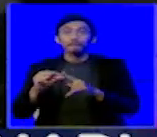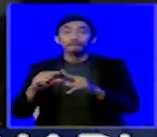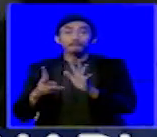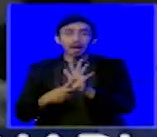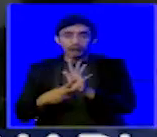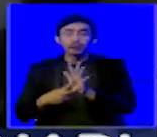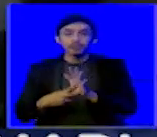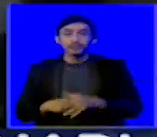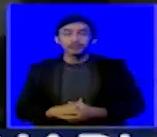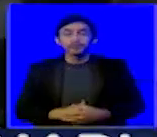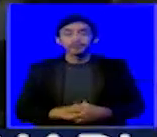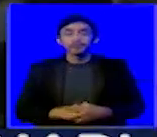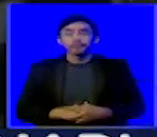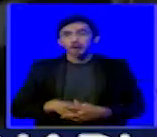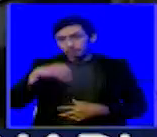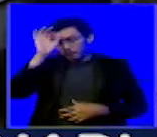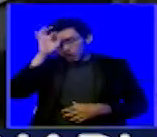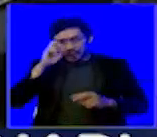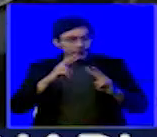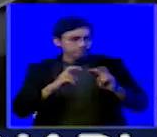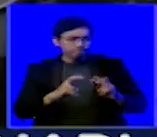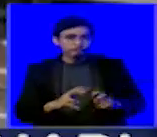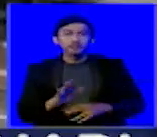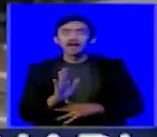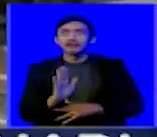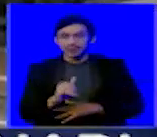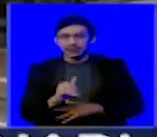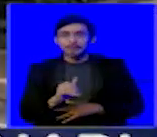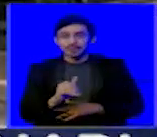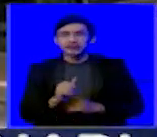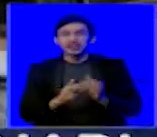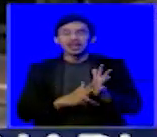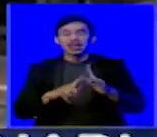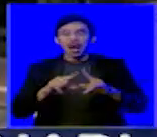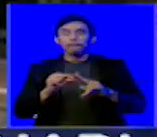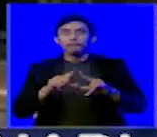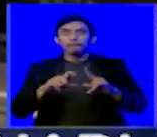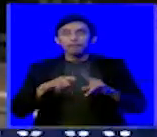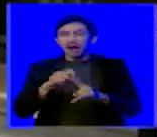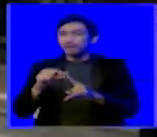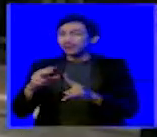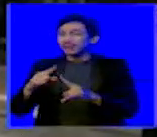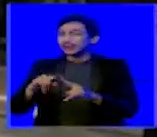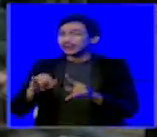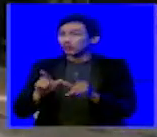remaja penari rangda saat mengikuti upacara ritual Napak Pertiwi meski tidak ada laporan dari warga dan keluarga.